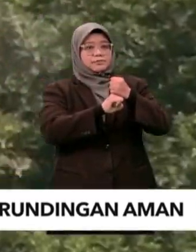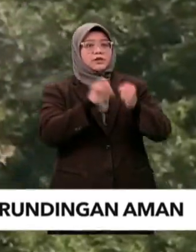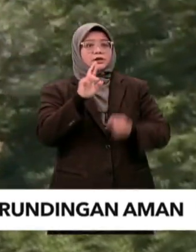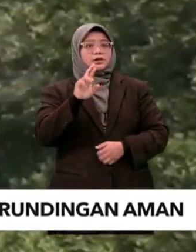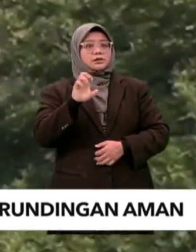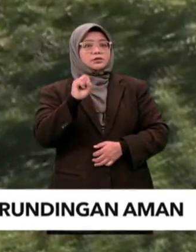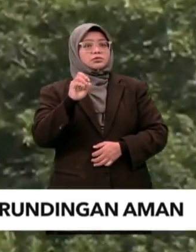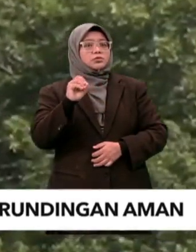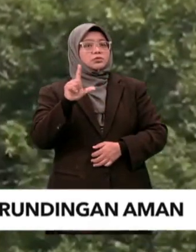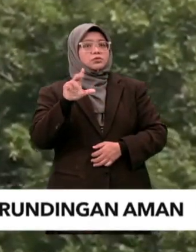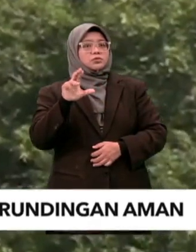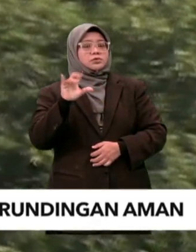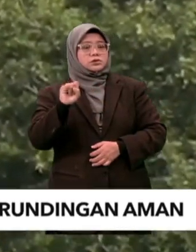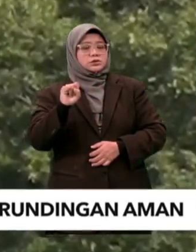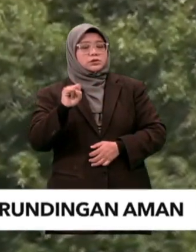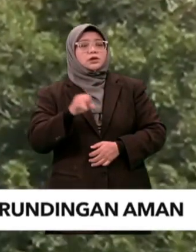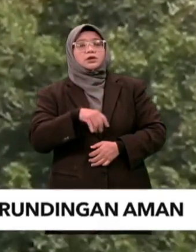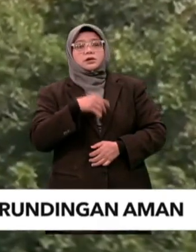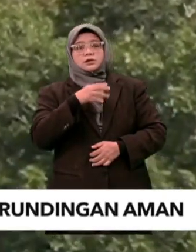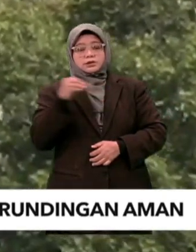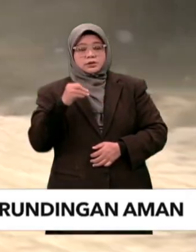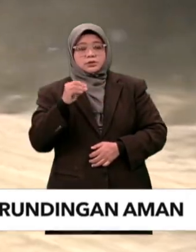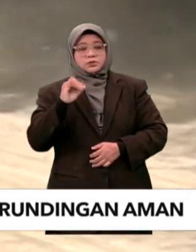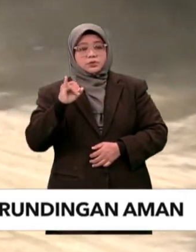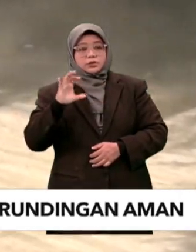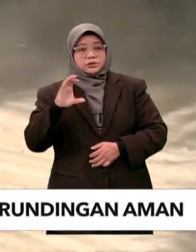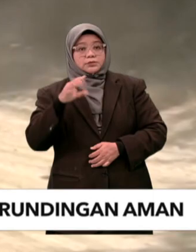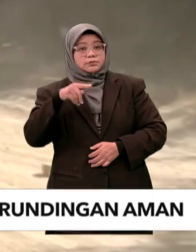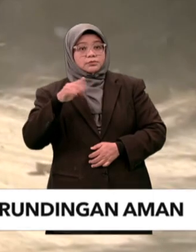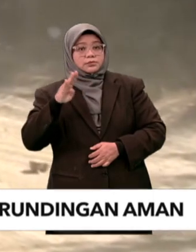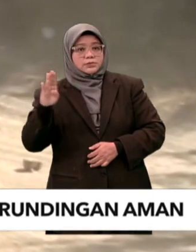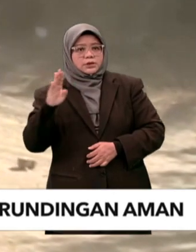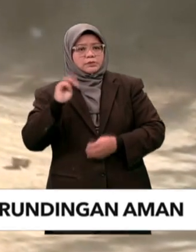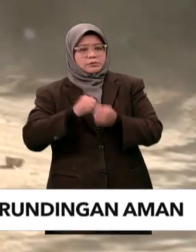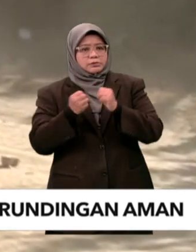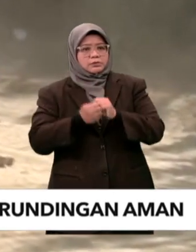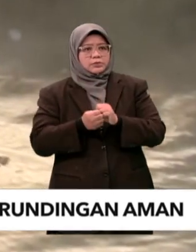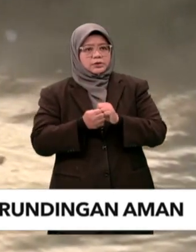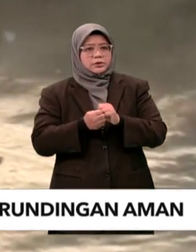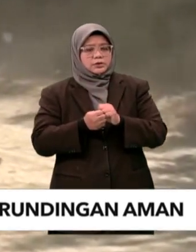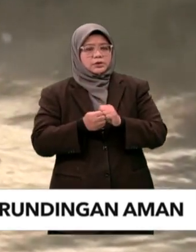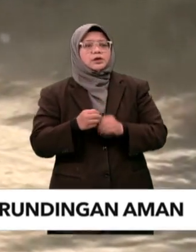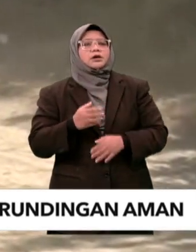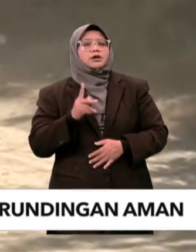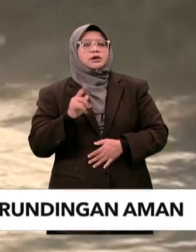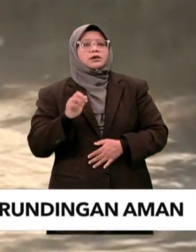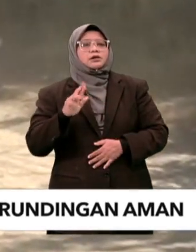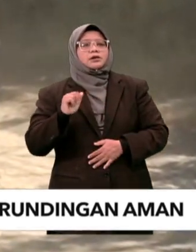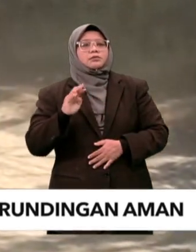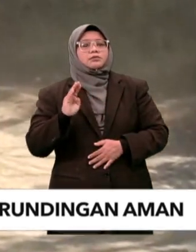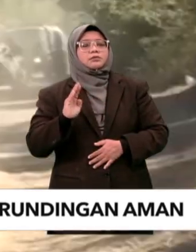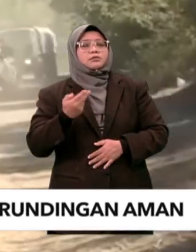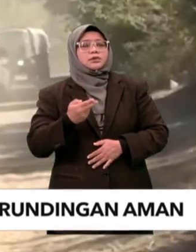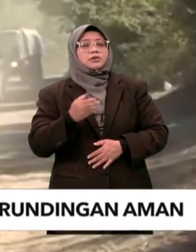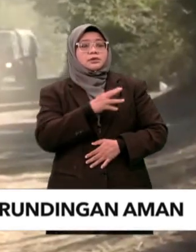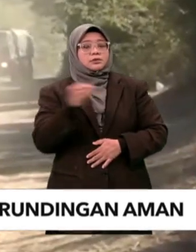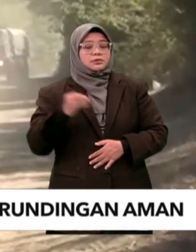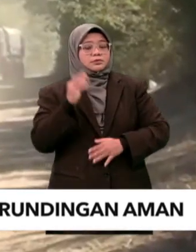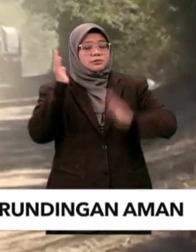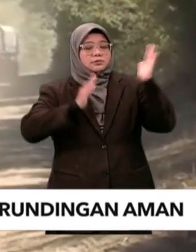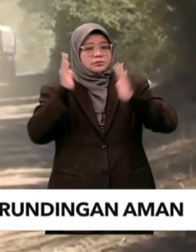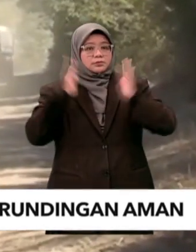solusi dan inisiatif oleh oic dan PBB mengenai konflik nagorno karabah dalam masa yang sama